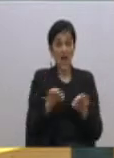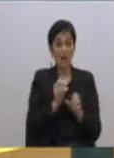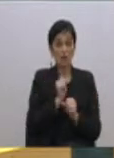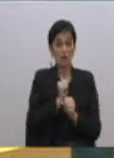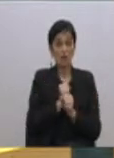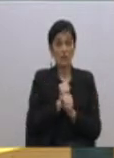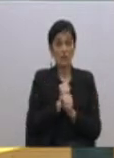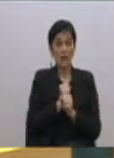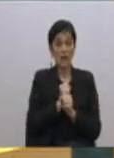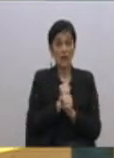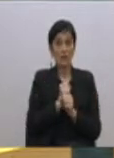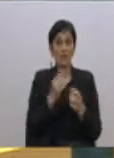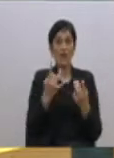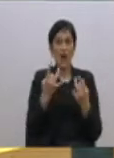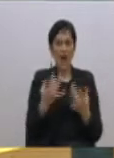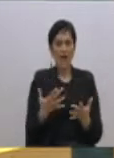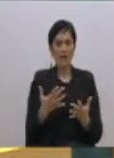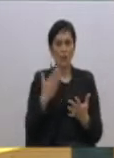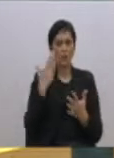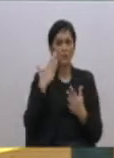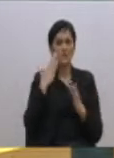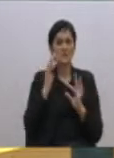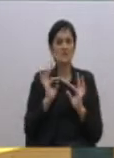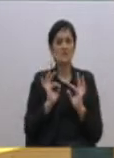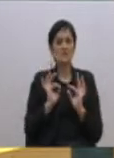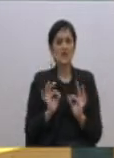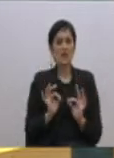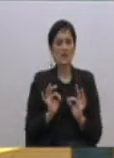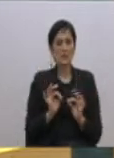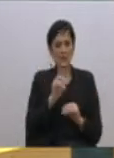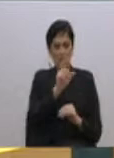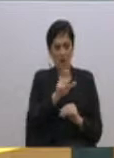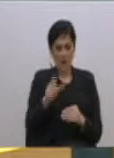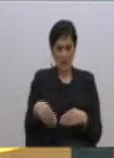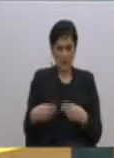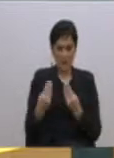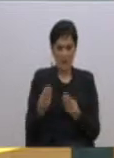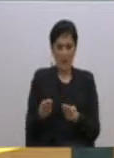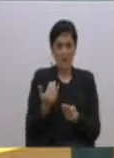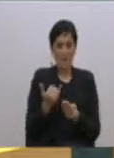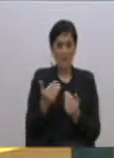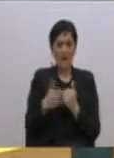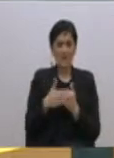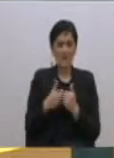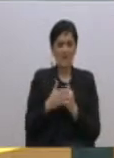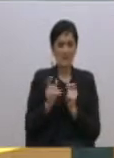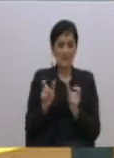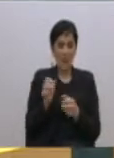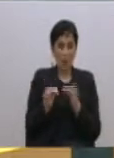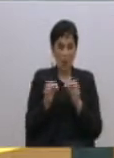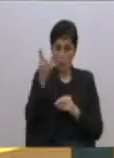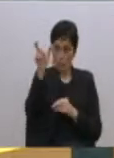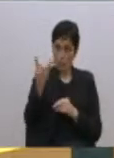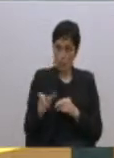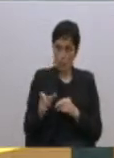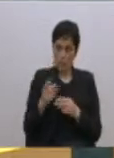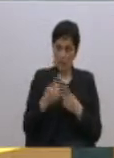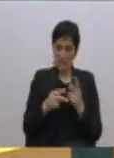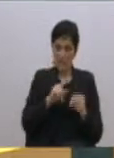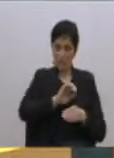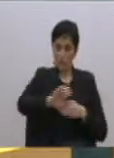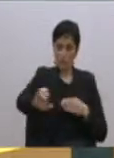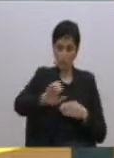tu istrom. Elementarul este samartlianova gaguicina, ima da mi-a nebistuit, trebuie să o lăsați sancții revului mo samartlebi, a samartlebi, cihe și